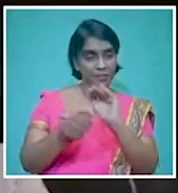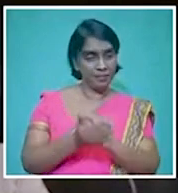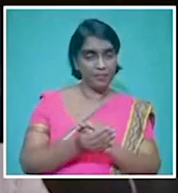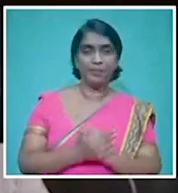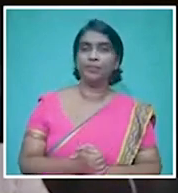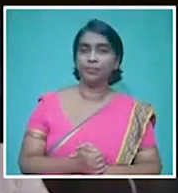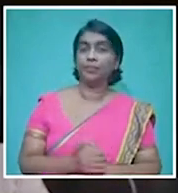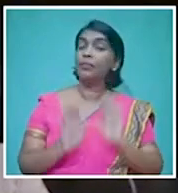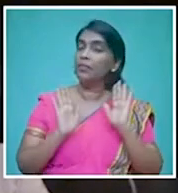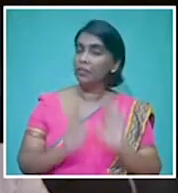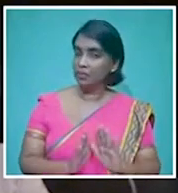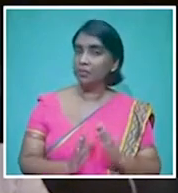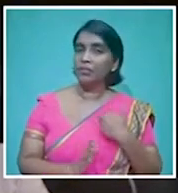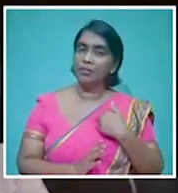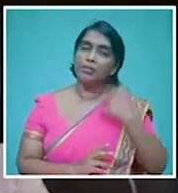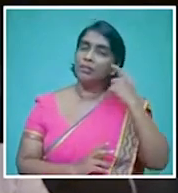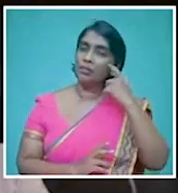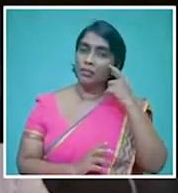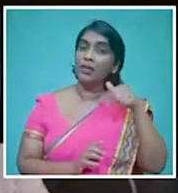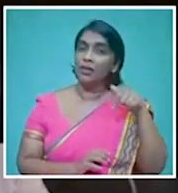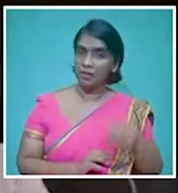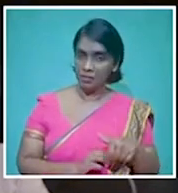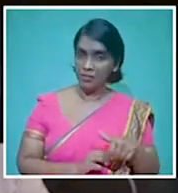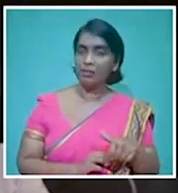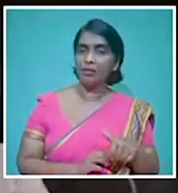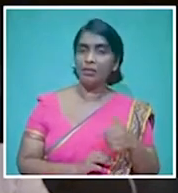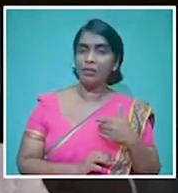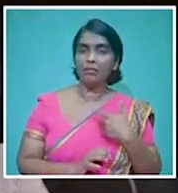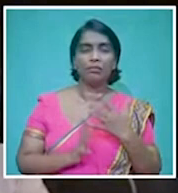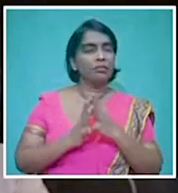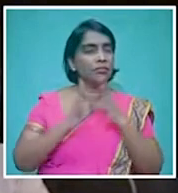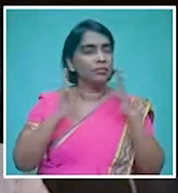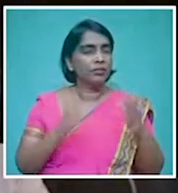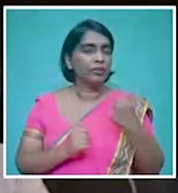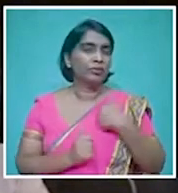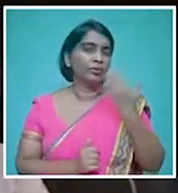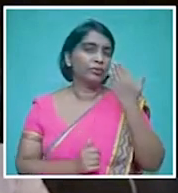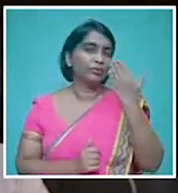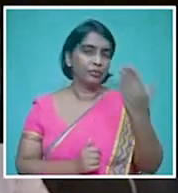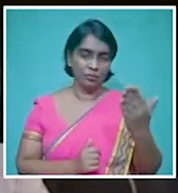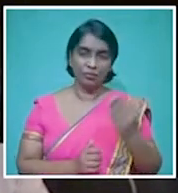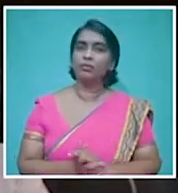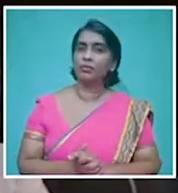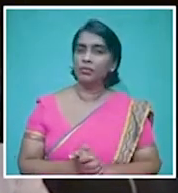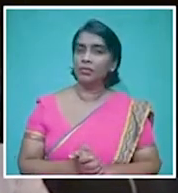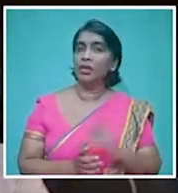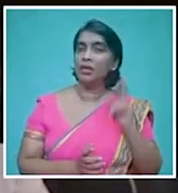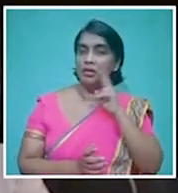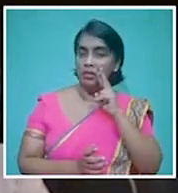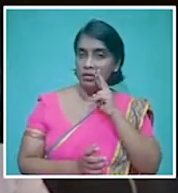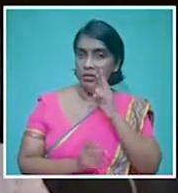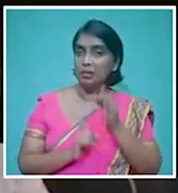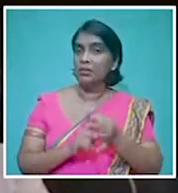එක. නමුත් මං හිතන්නේ අද අපිට ඉතාමත්ම හොඳින් පෙන්නුම් කරනවා රනිල්